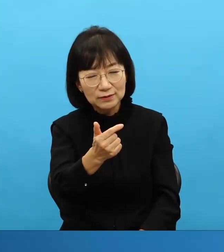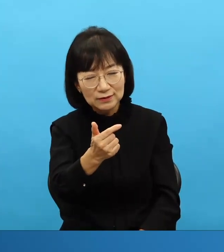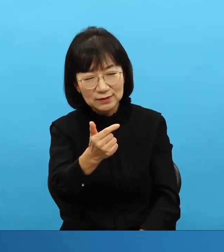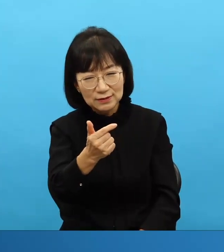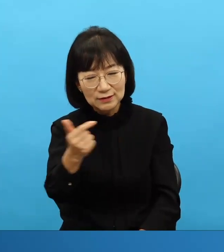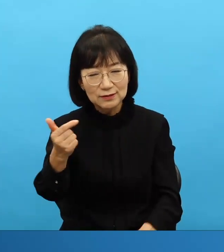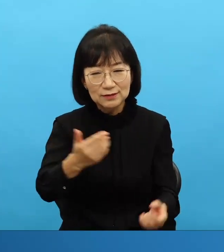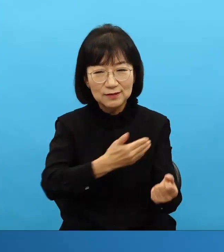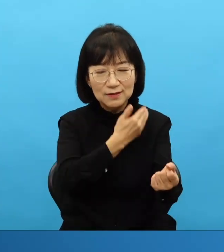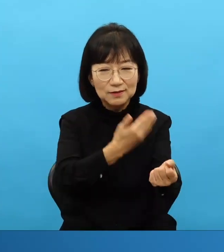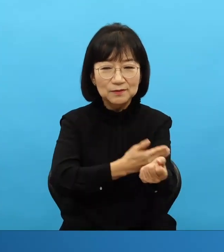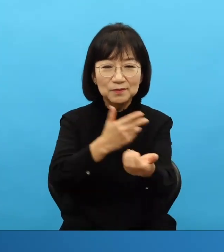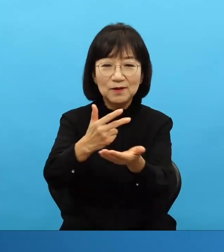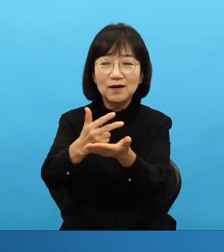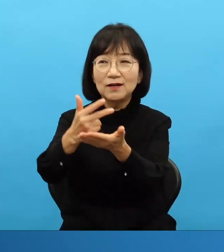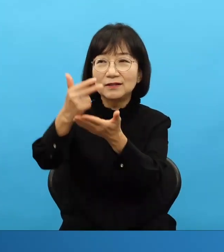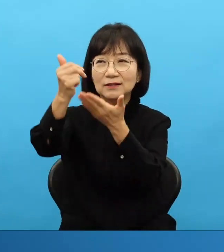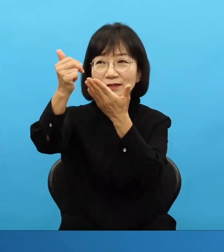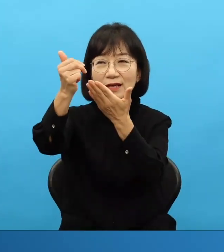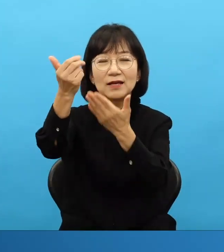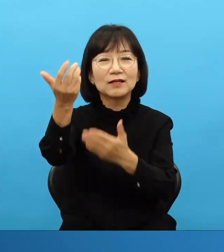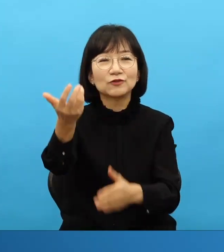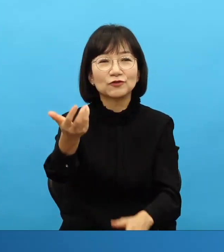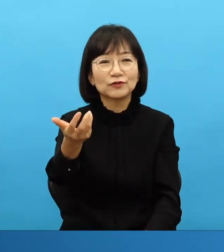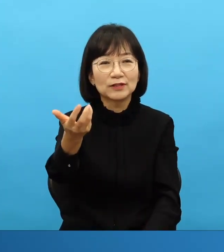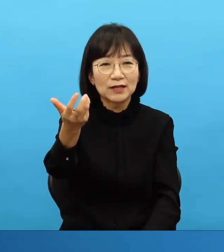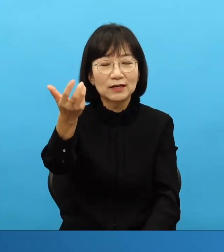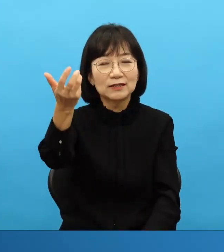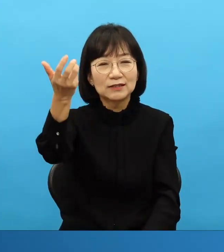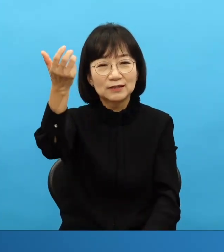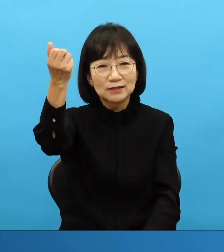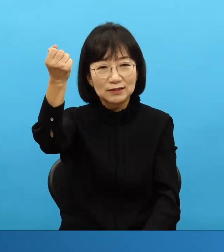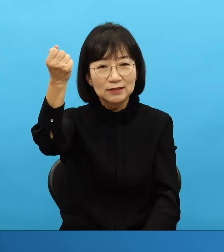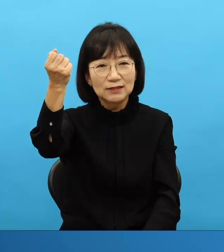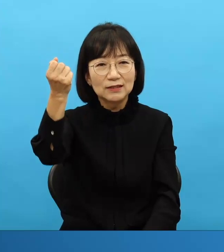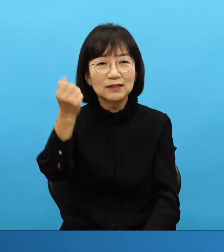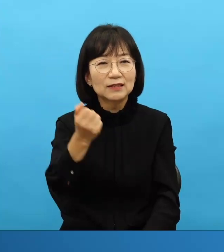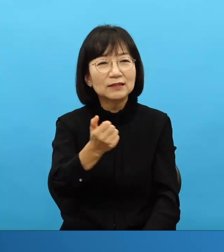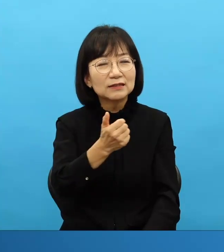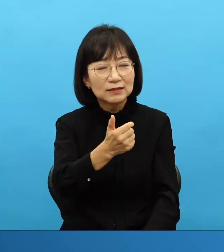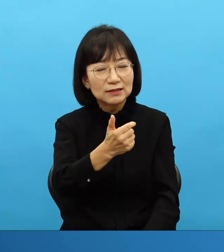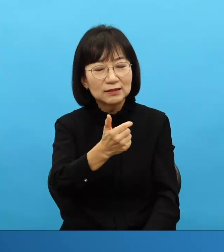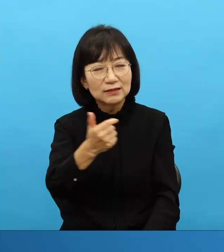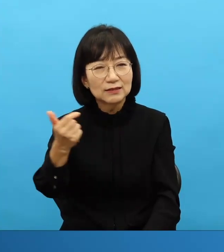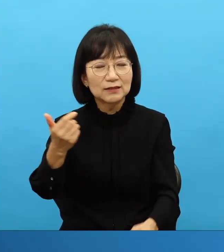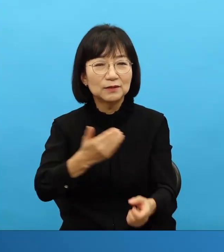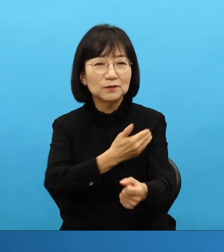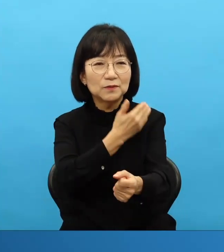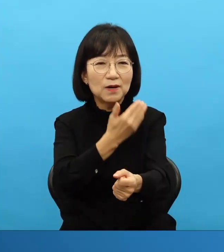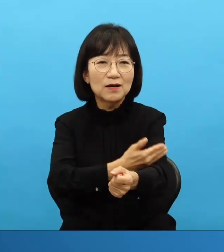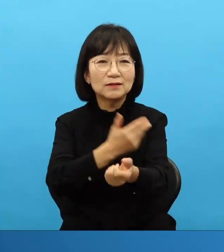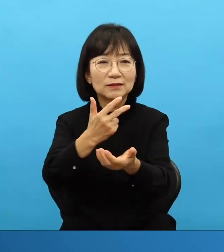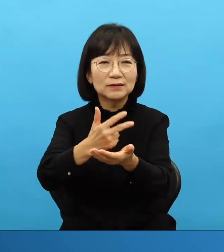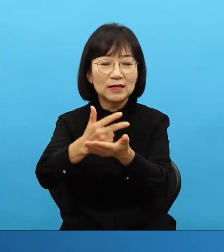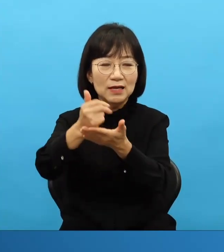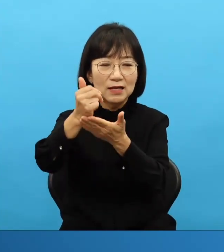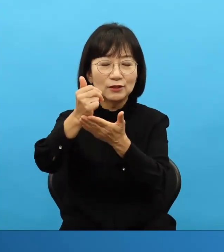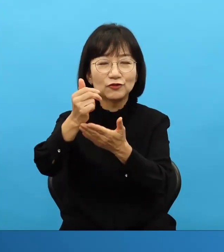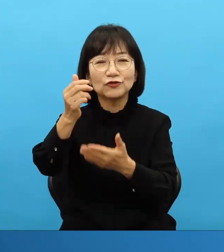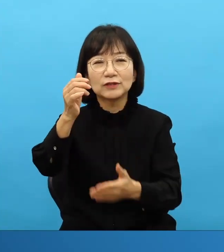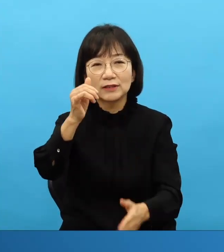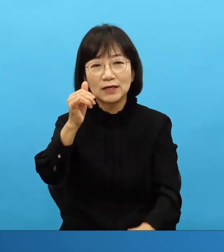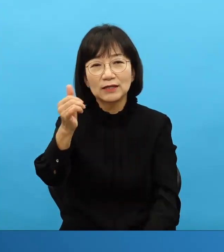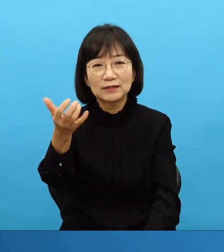곳으로 그 권세 주께 있으니 그